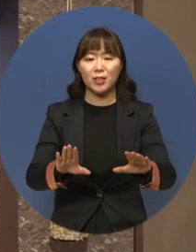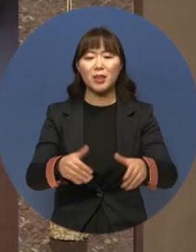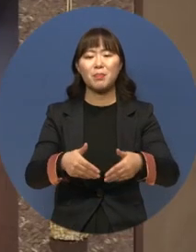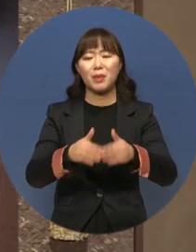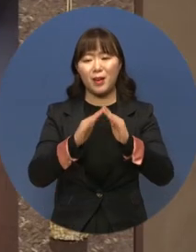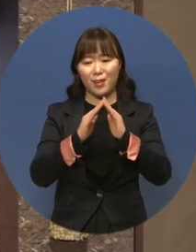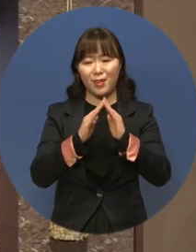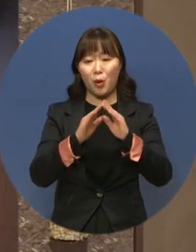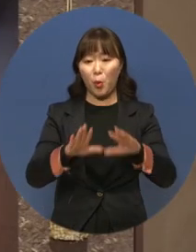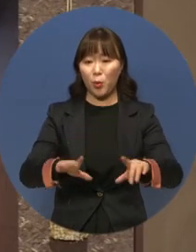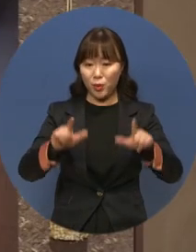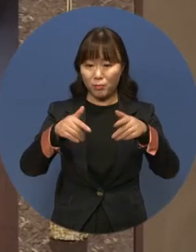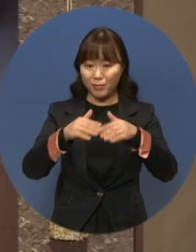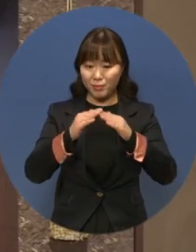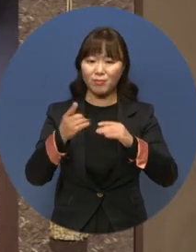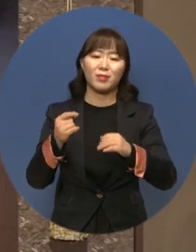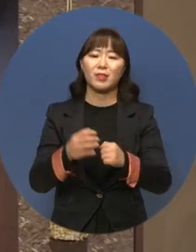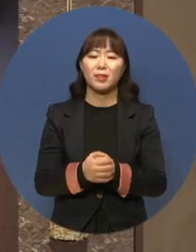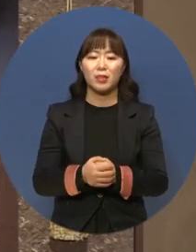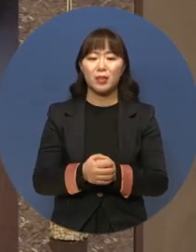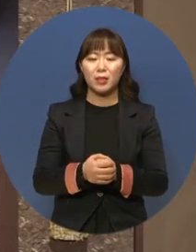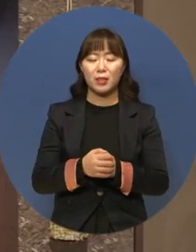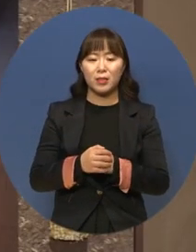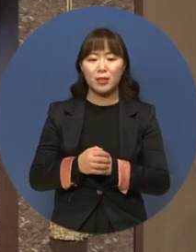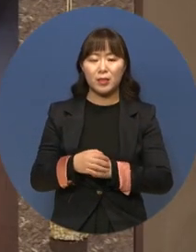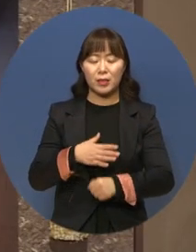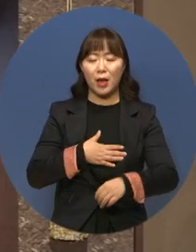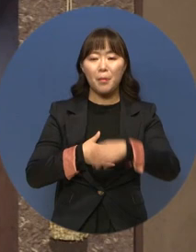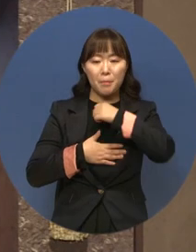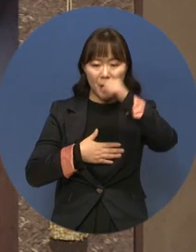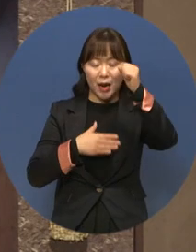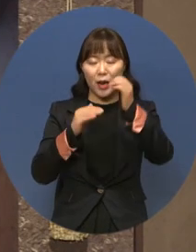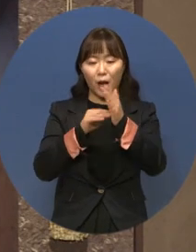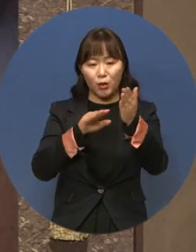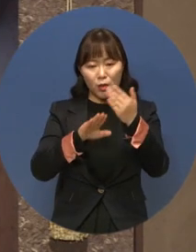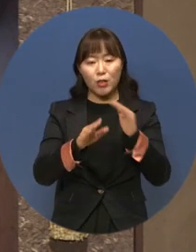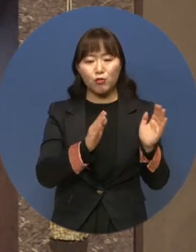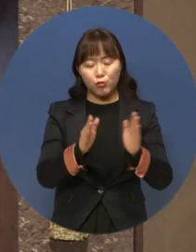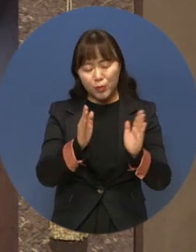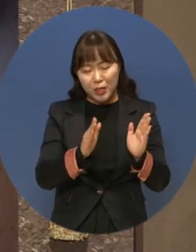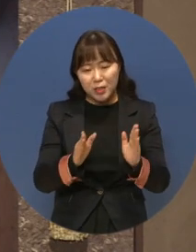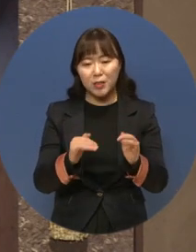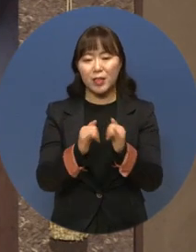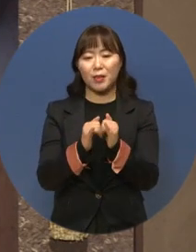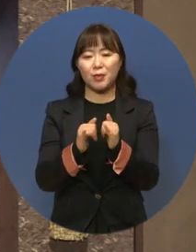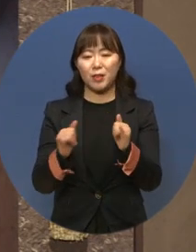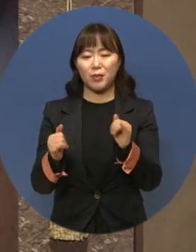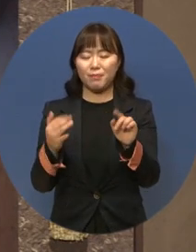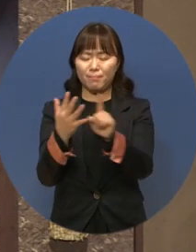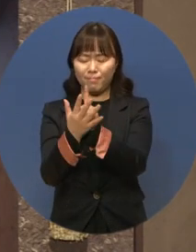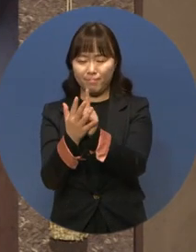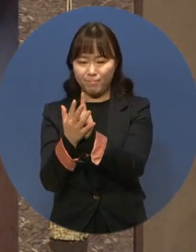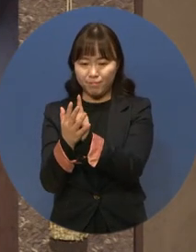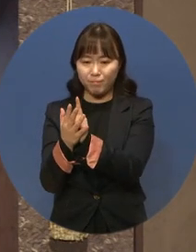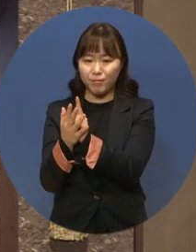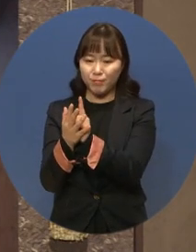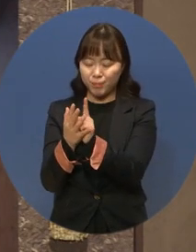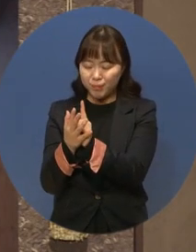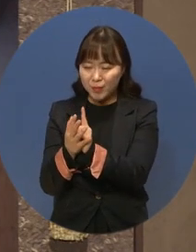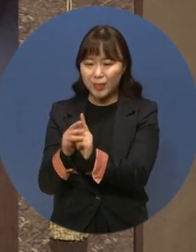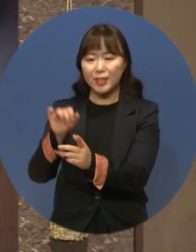됐어요. 아, 구성이, 올해 지금 구성이 이번에 됐나요? 제가 이제 당선되고 준비해서 이제 사람들